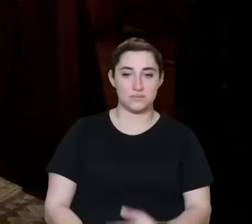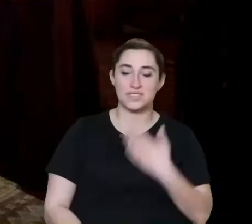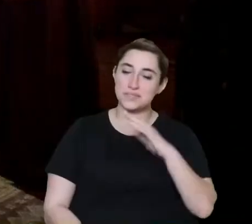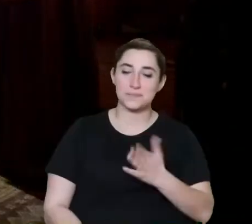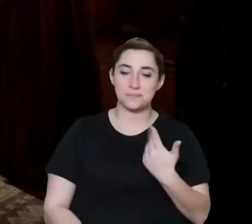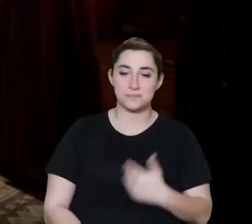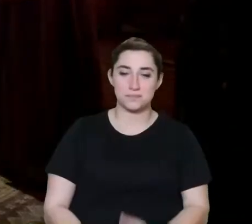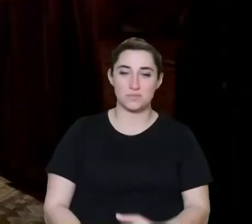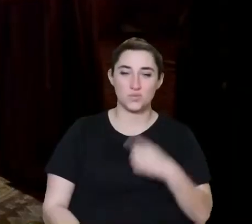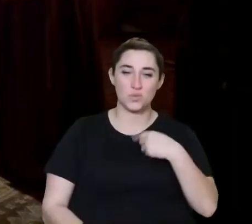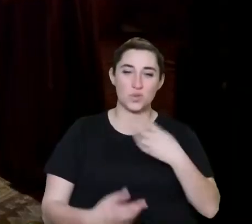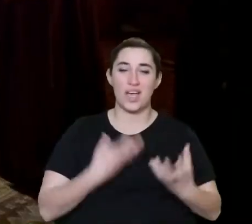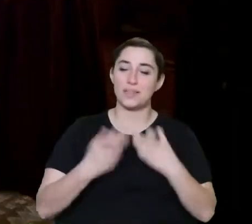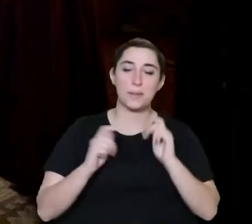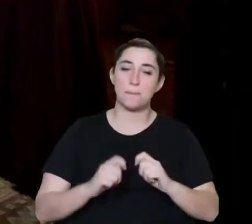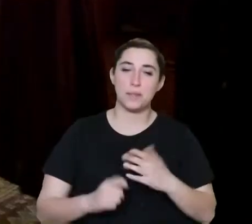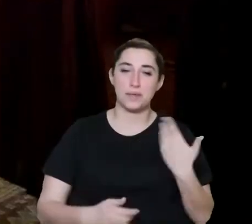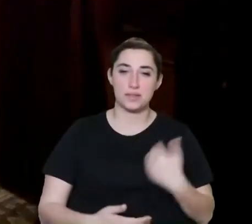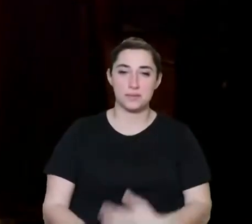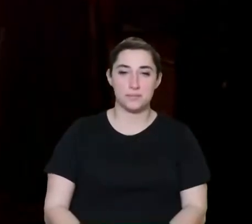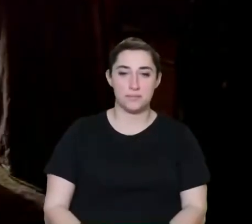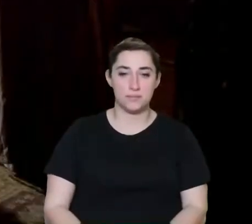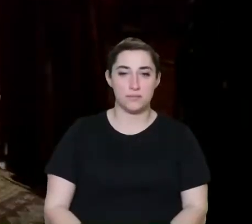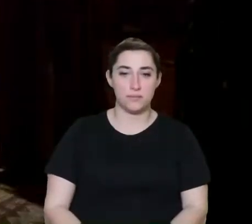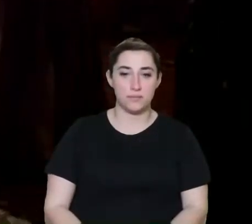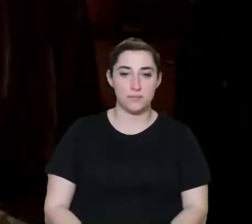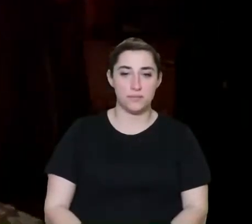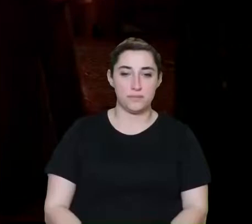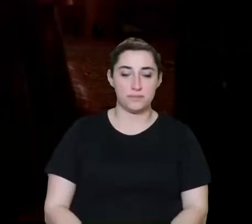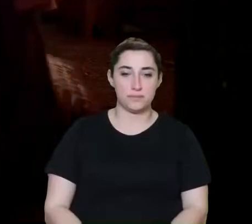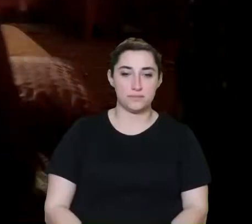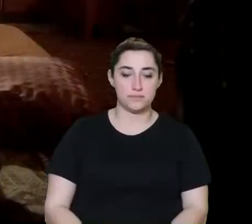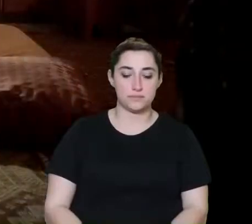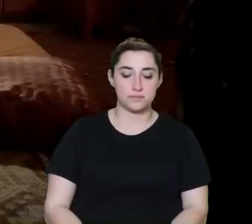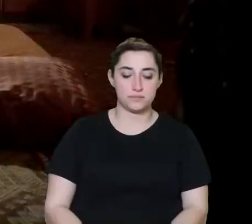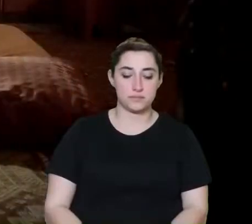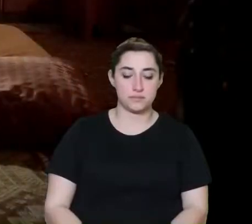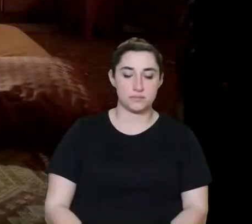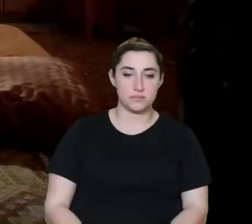Kızım, şu bulguru kaynatalım. Mutfağa geçiyorlar.